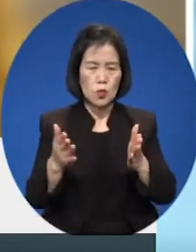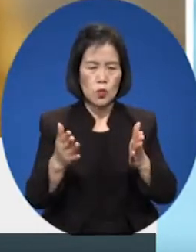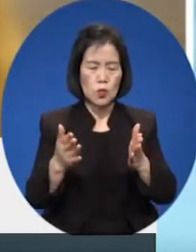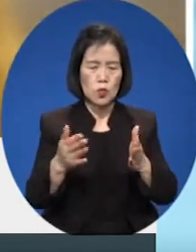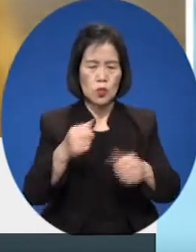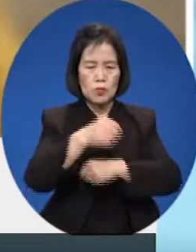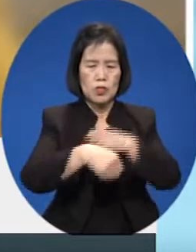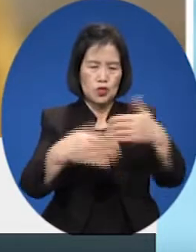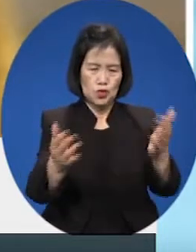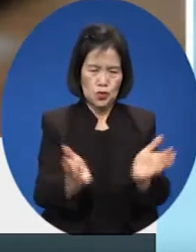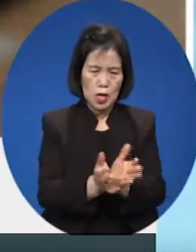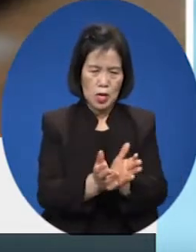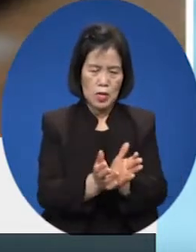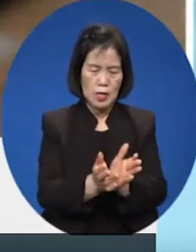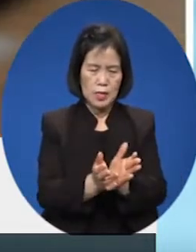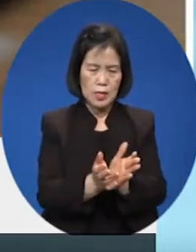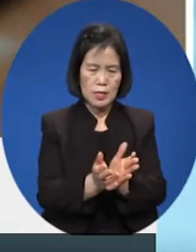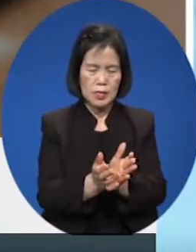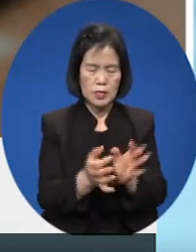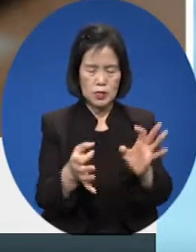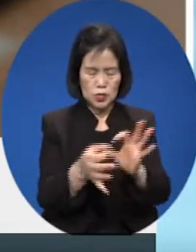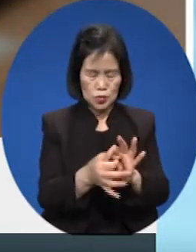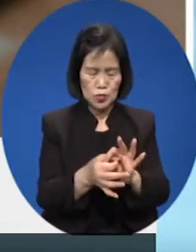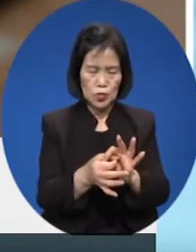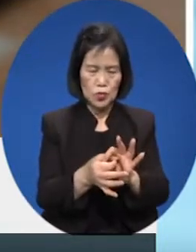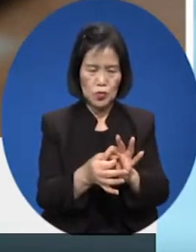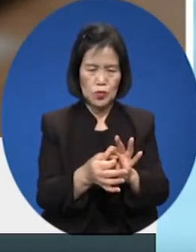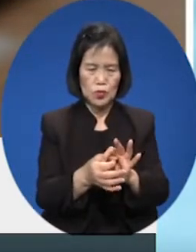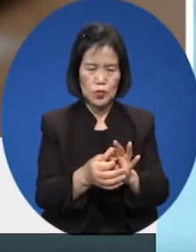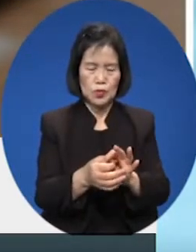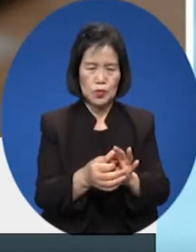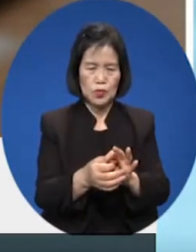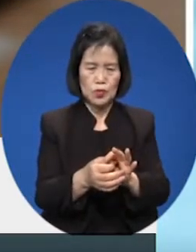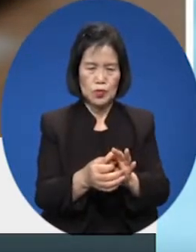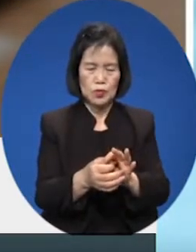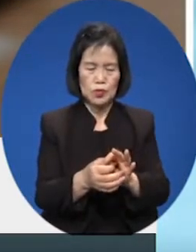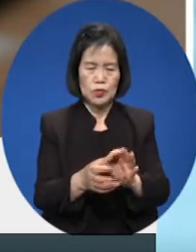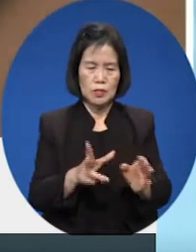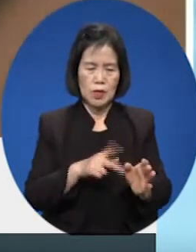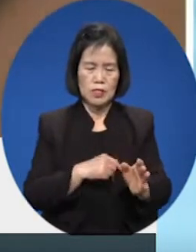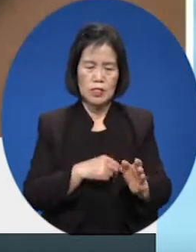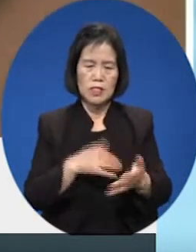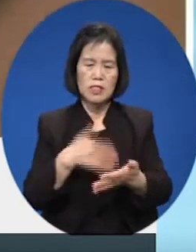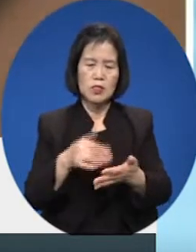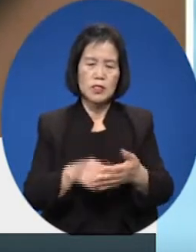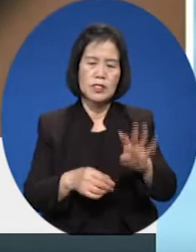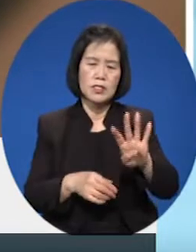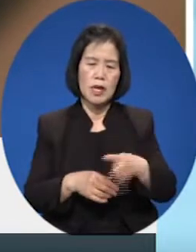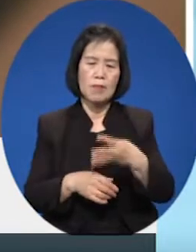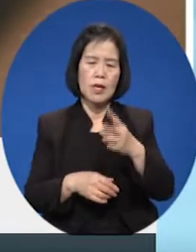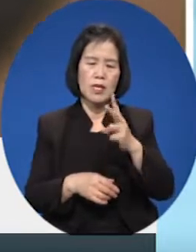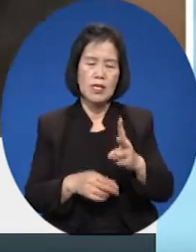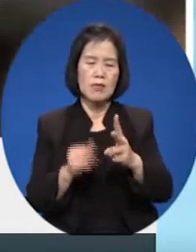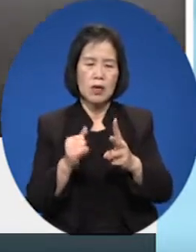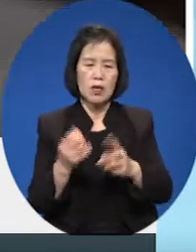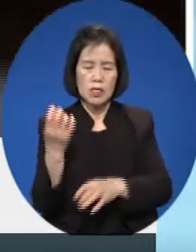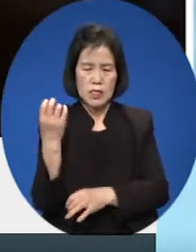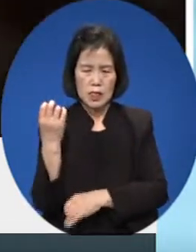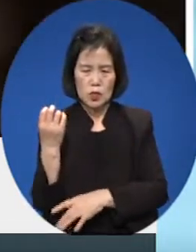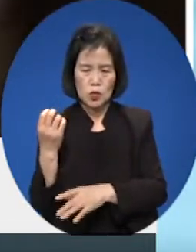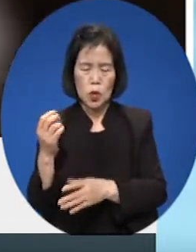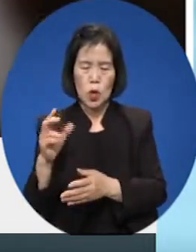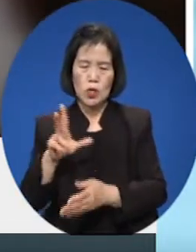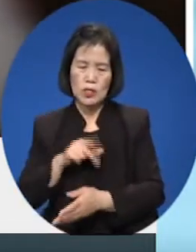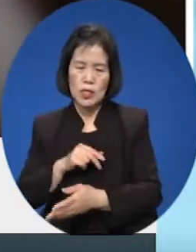더불어민주당 경기도당 우리 소속의 지방의원이 402명이 있습니다. 기초의회,